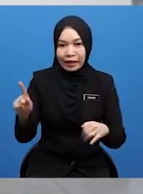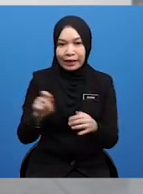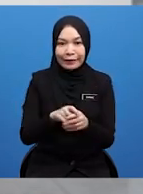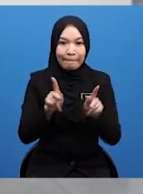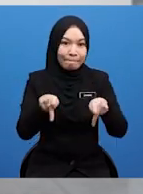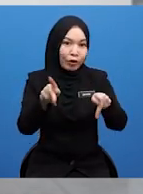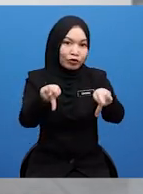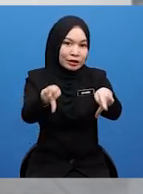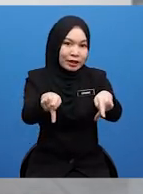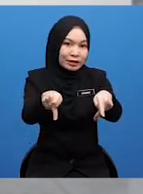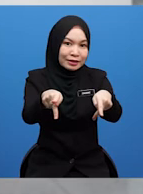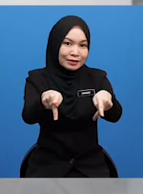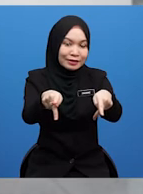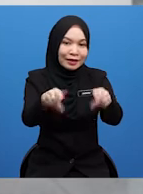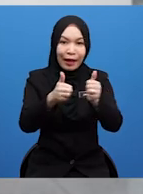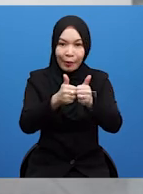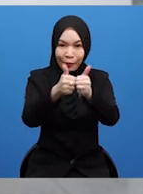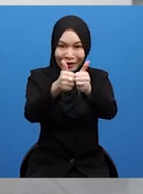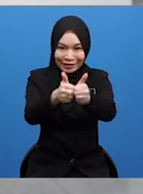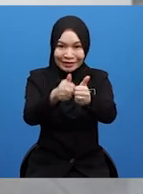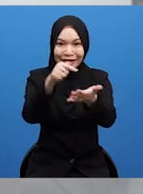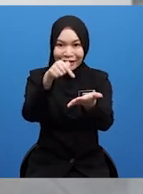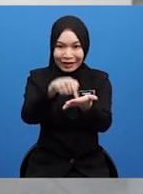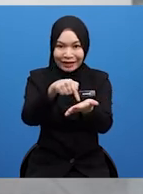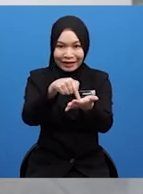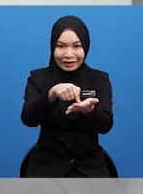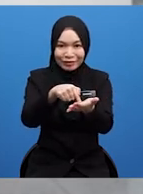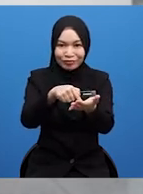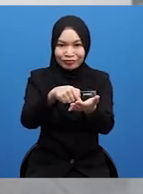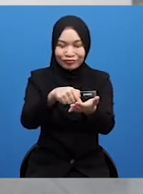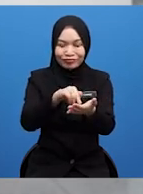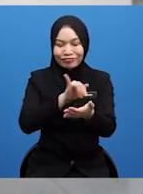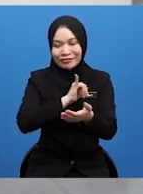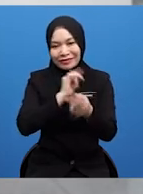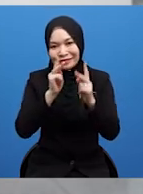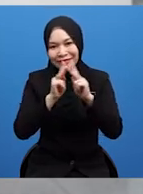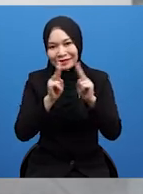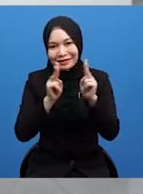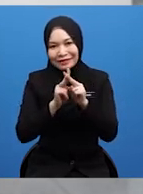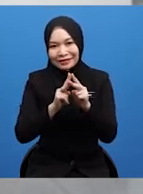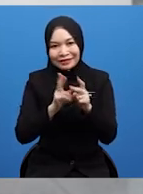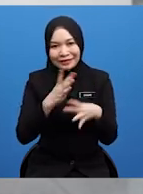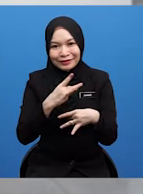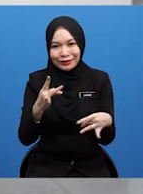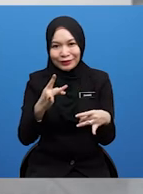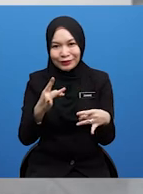apresiasi apresiasi sesuai Saya cukup kerucut dengan pelajar